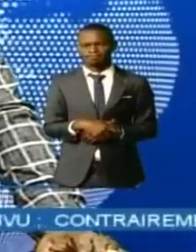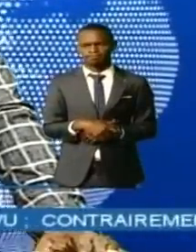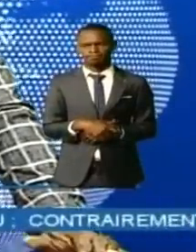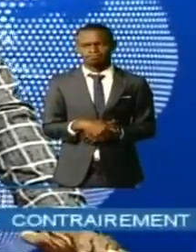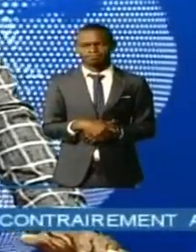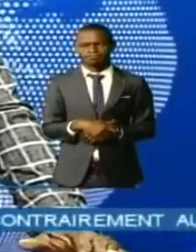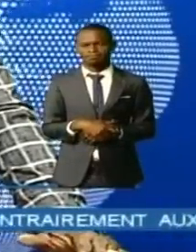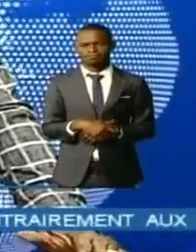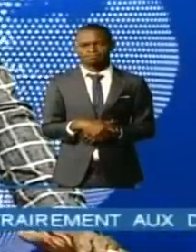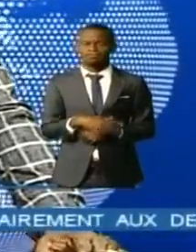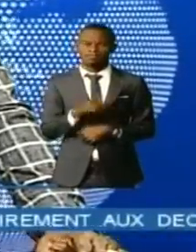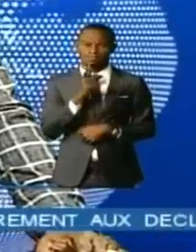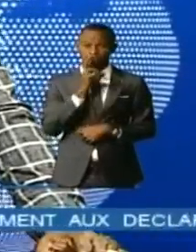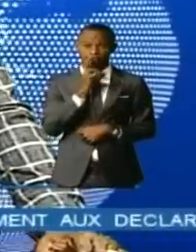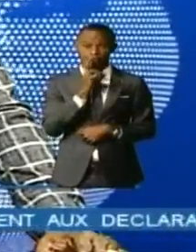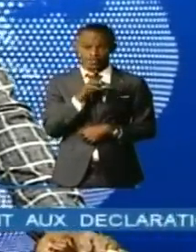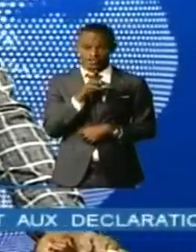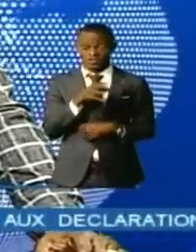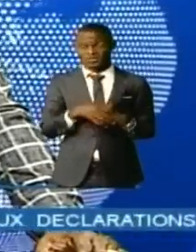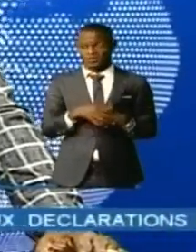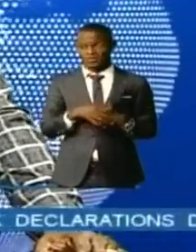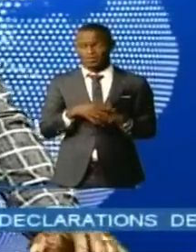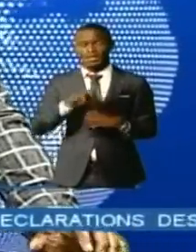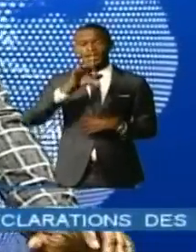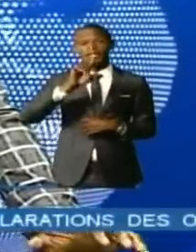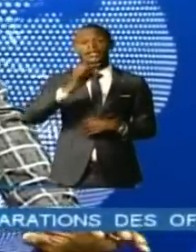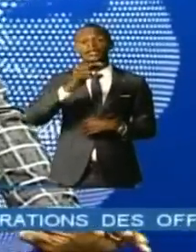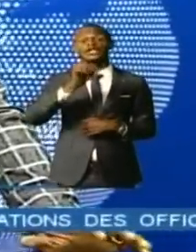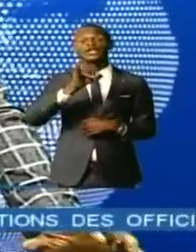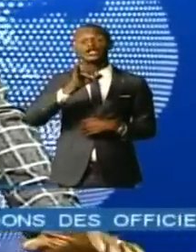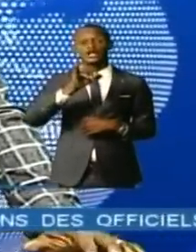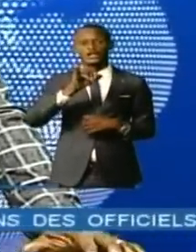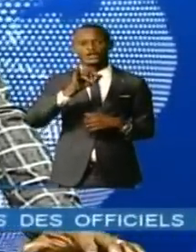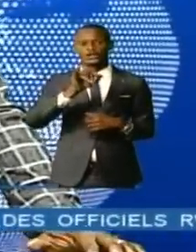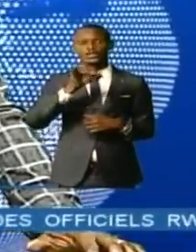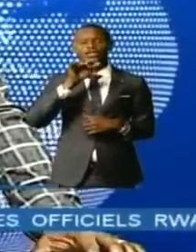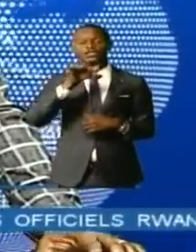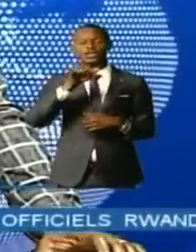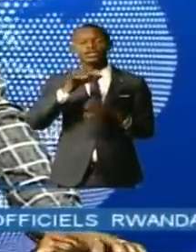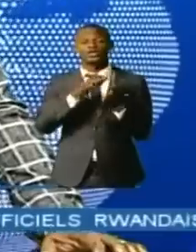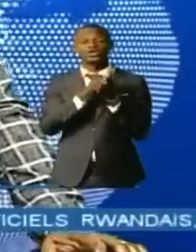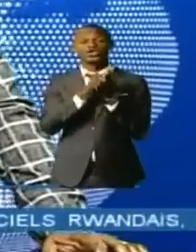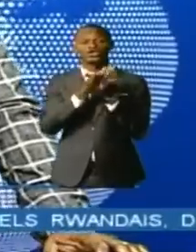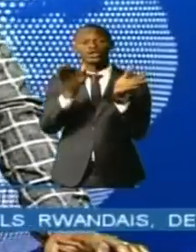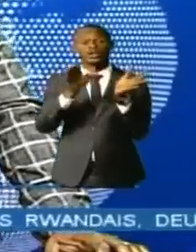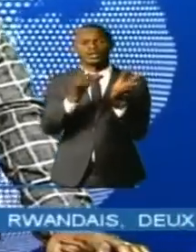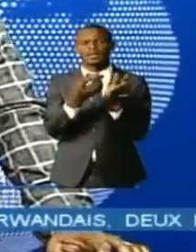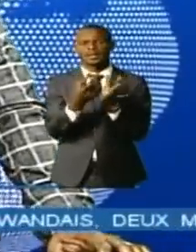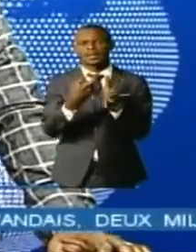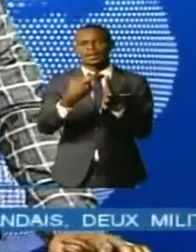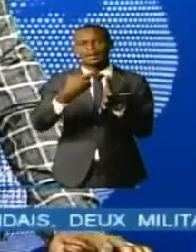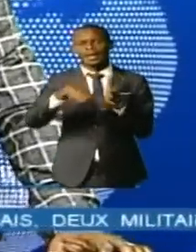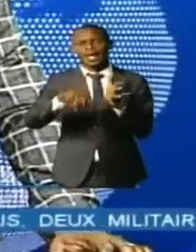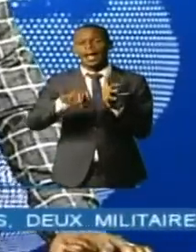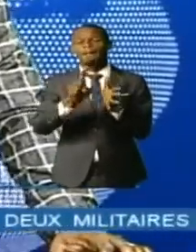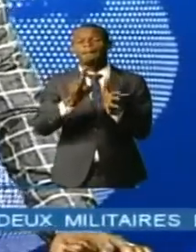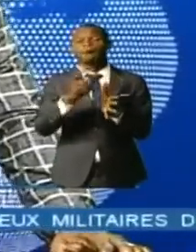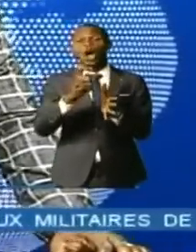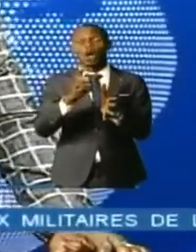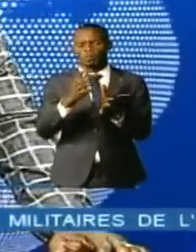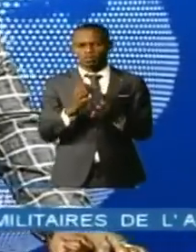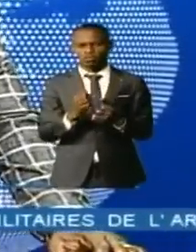Se porte bien, comme vous l'avez si bien dit, mais aujourd'hui je vous parle particulièrement de la DGDA, parce que c'est pour cela que je suis